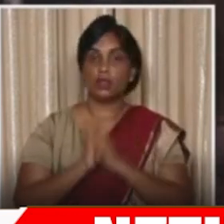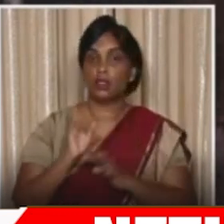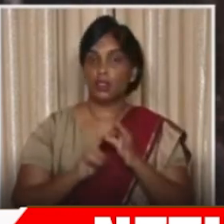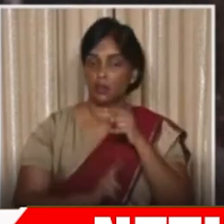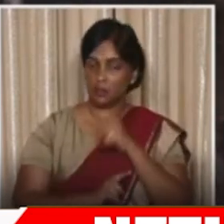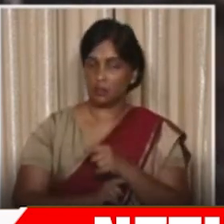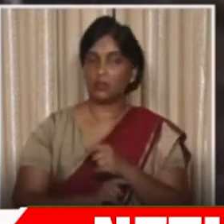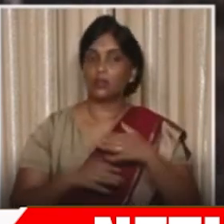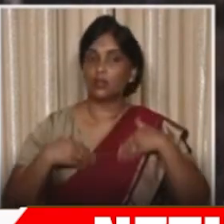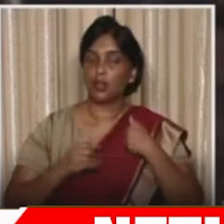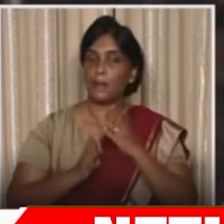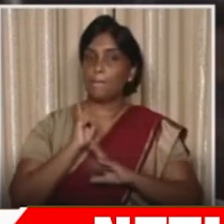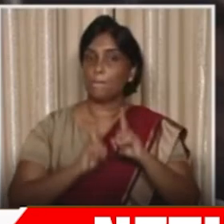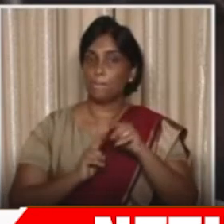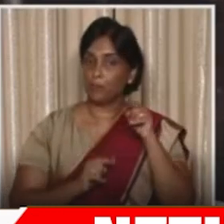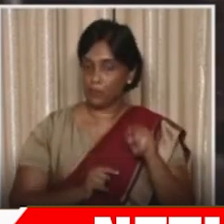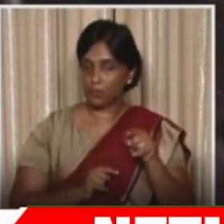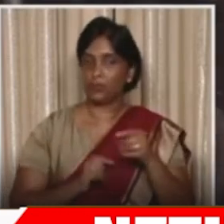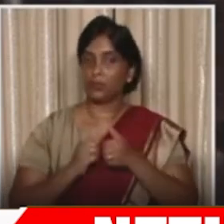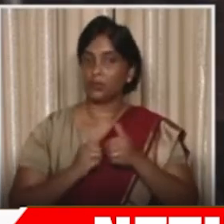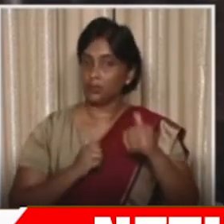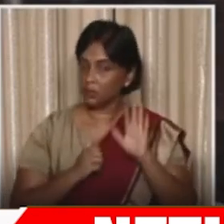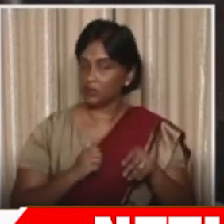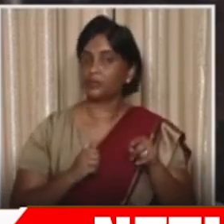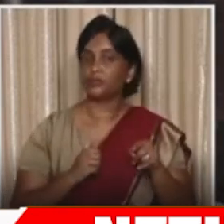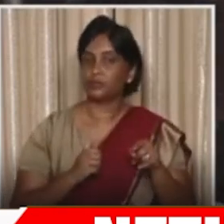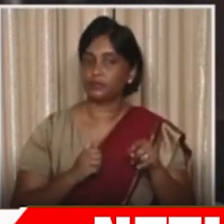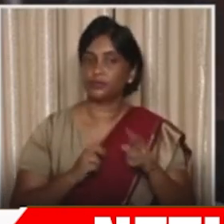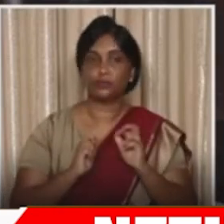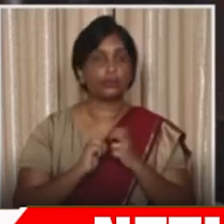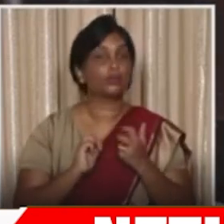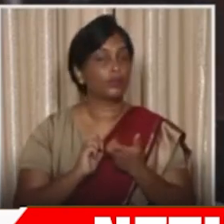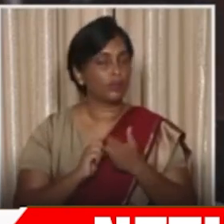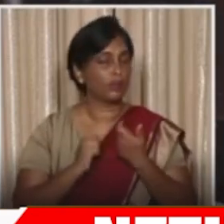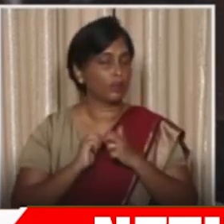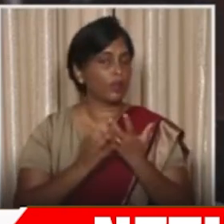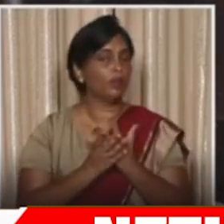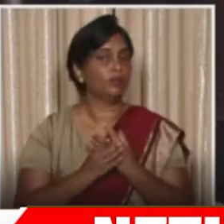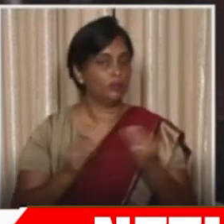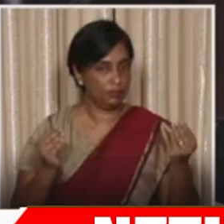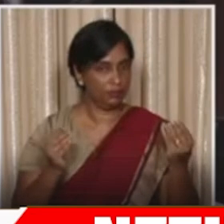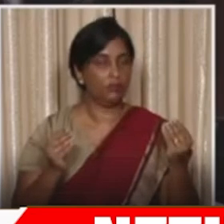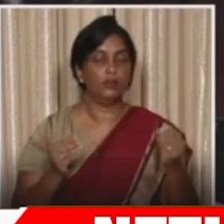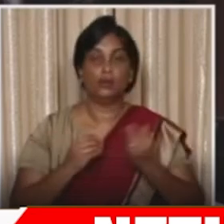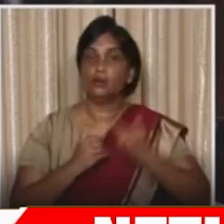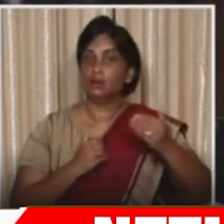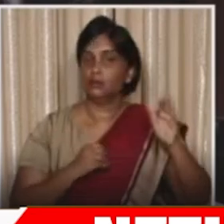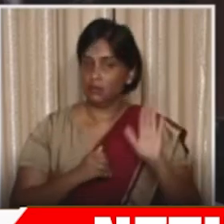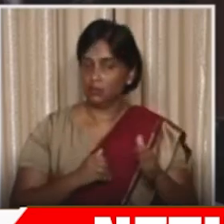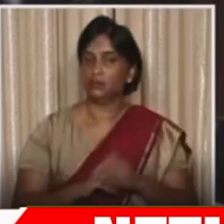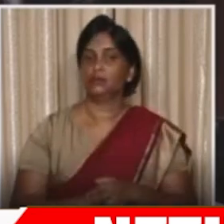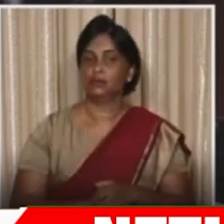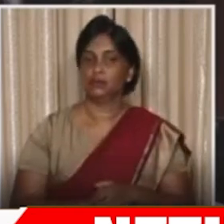අමාත්‍යතුමියට සෞඛ්‍ය අමාත්‍යංශයේ මේ ඇති වෙලා තියෙන අර්බුදකාරී තත්වයෙන් මුදාගෙන ඉදිරියට ගෙන යාම